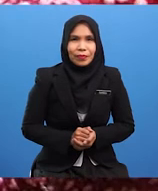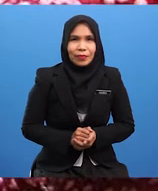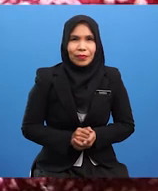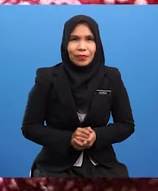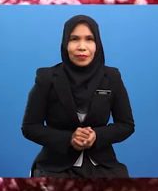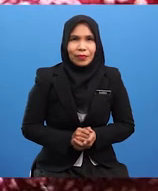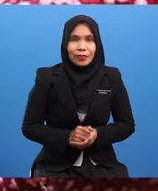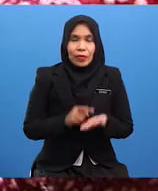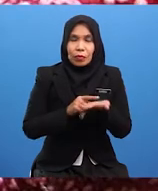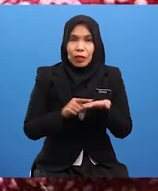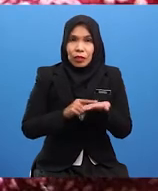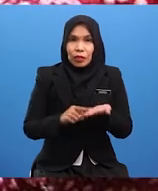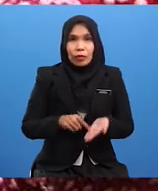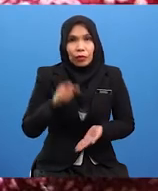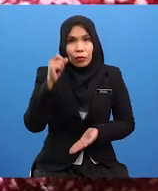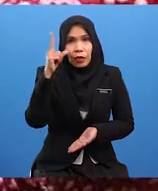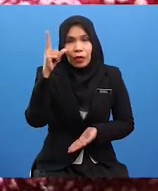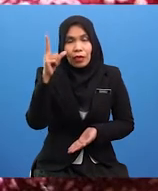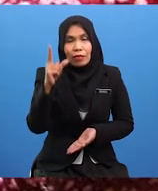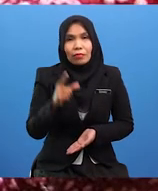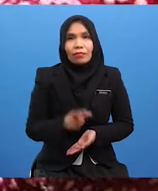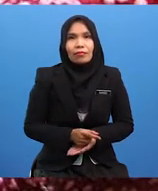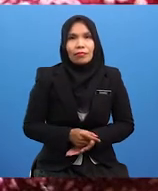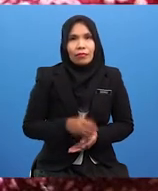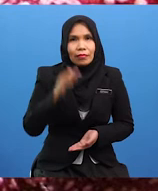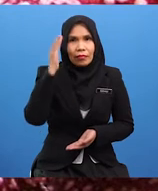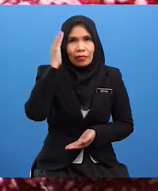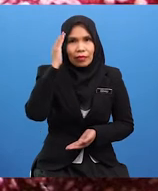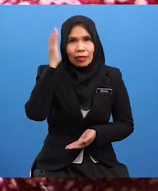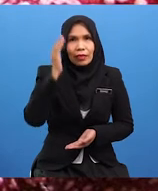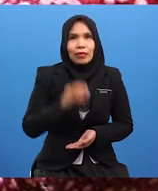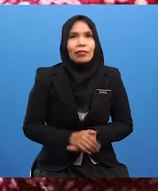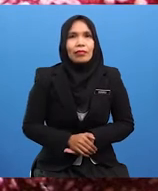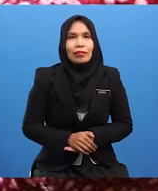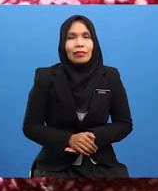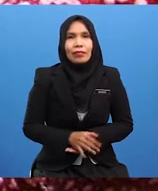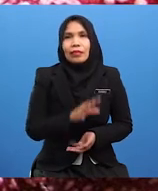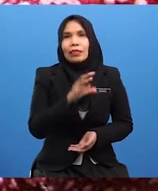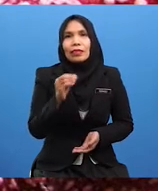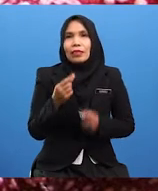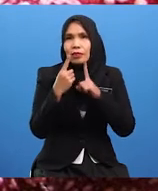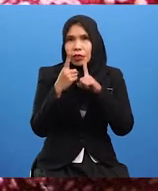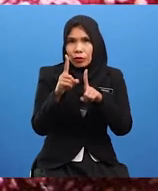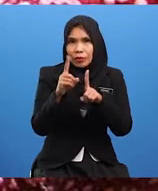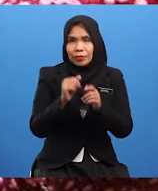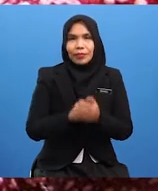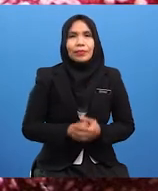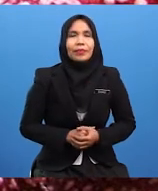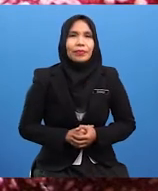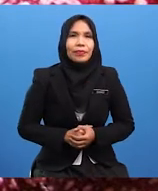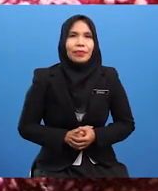Baca, faham, ingat semula dan kemudian jawab.